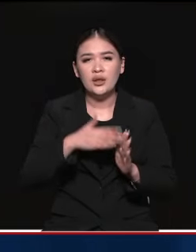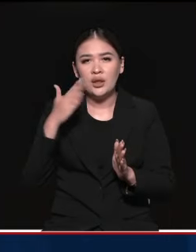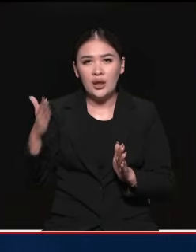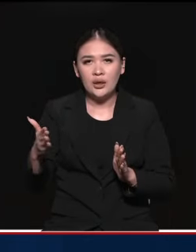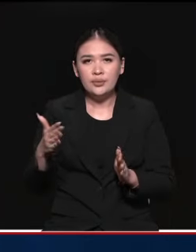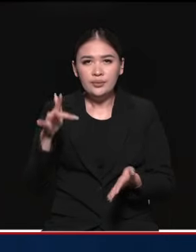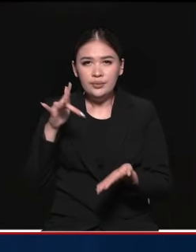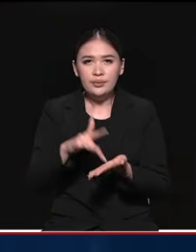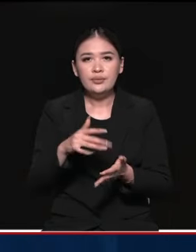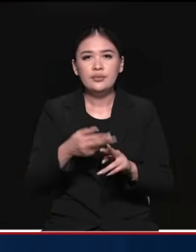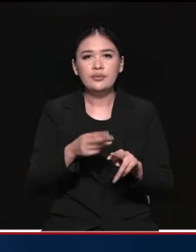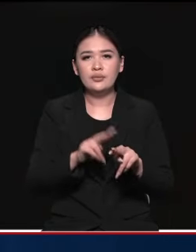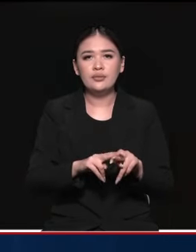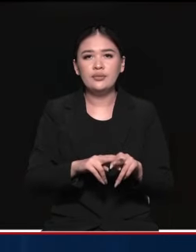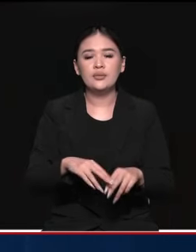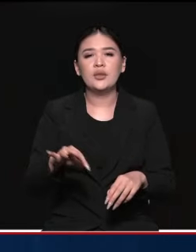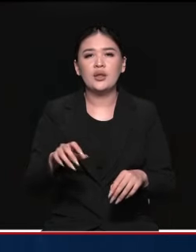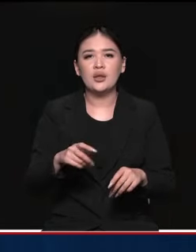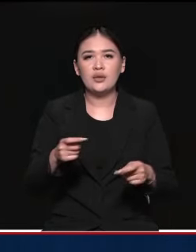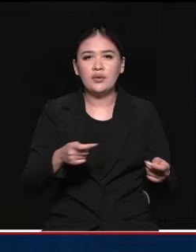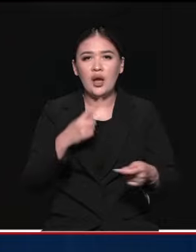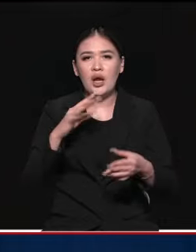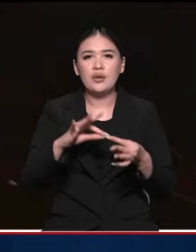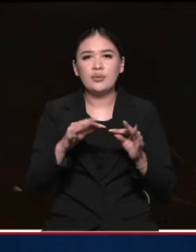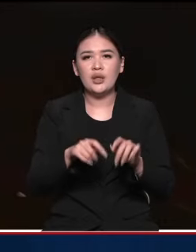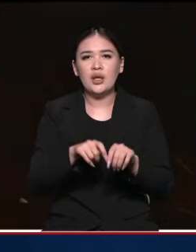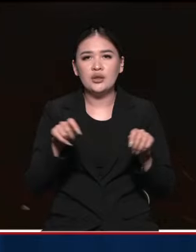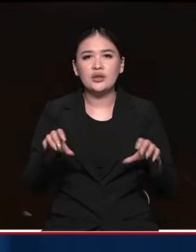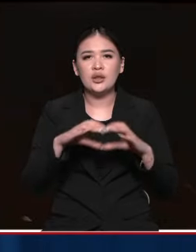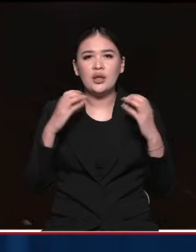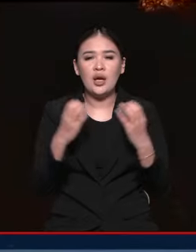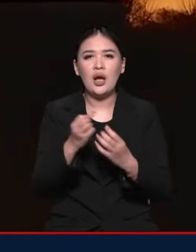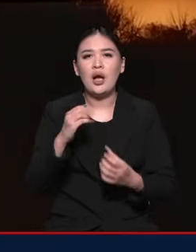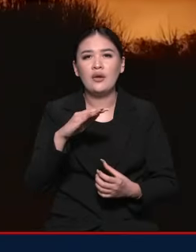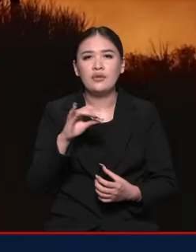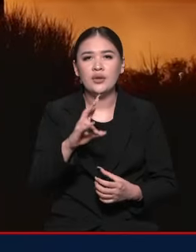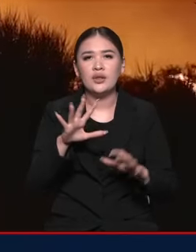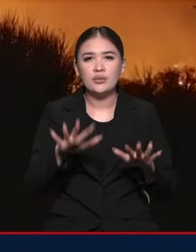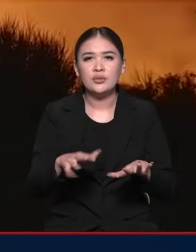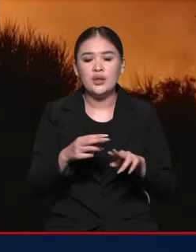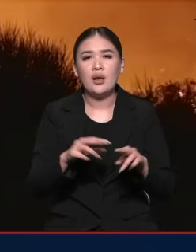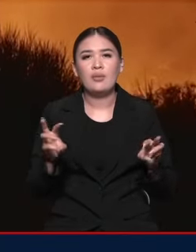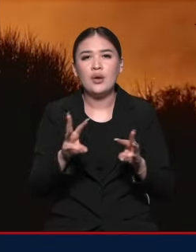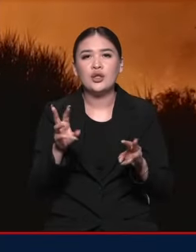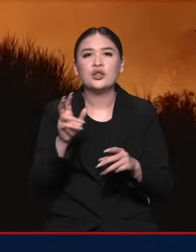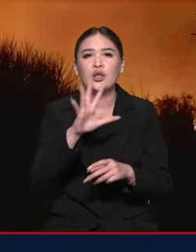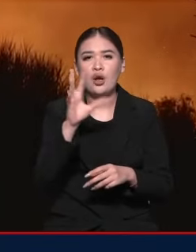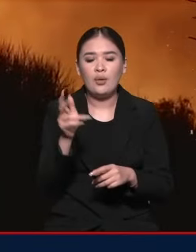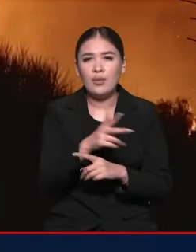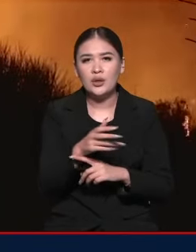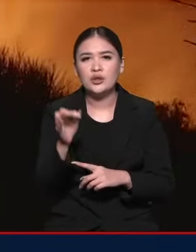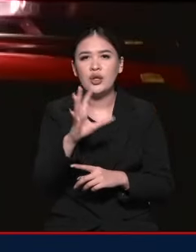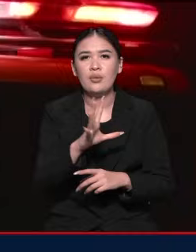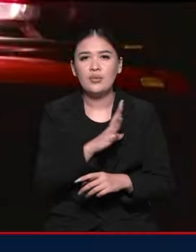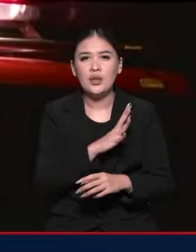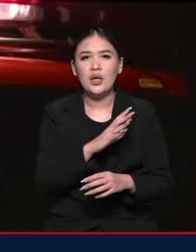Для размещения эвакуированных власти открыли Олимпийский стадион на севере Афин. Работе пожарных мешал шквалистый ветер, разгонявший